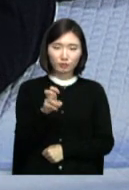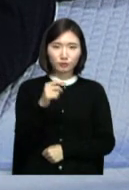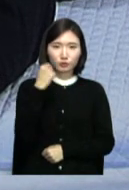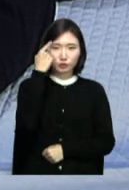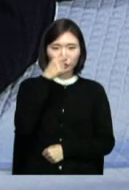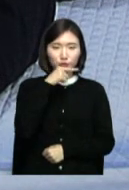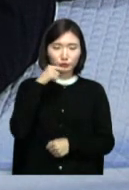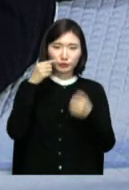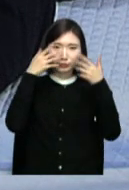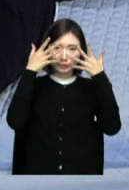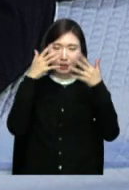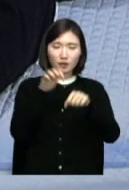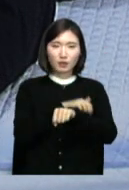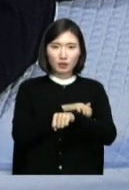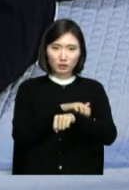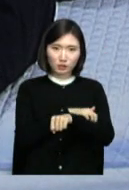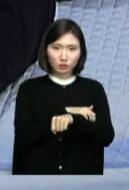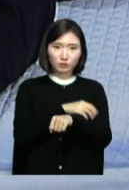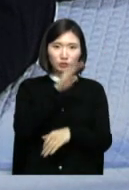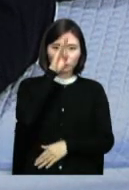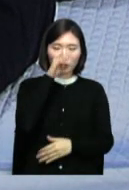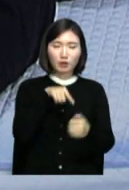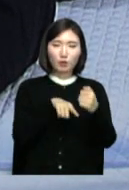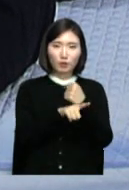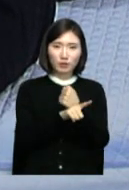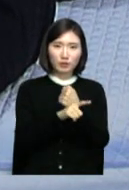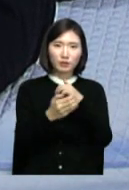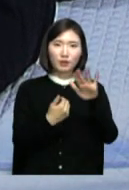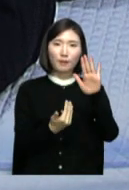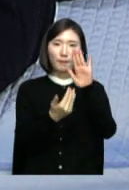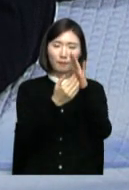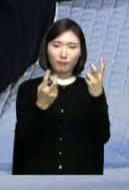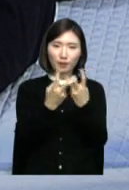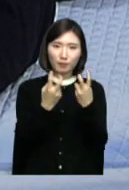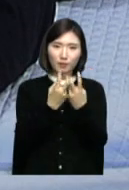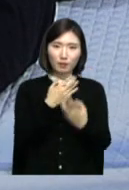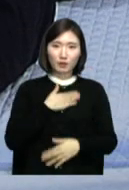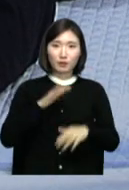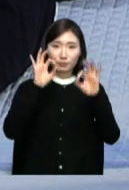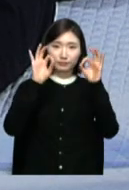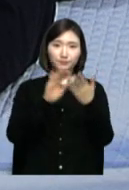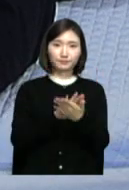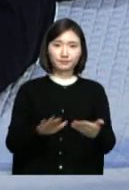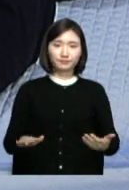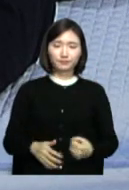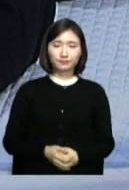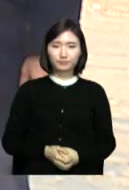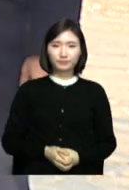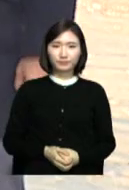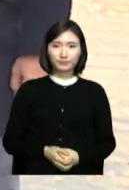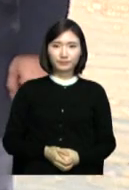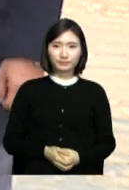증상이 나타나는 알레르기성 결막염의 원인과 예방법에 대해 알아봅니다 지배